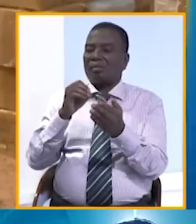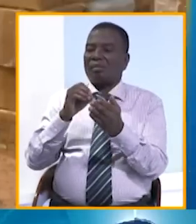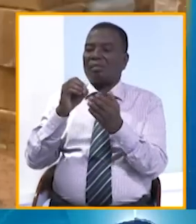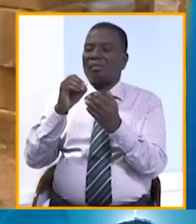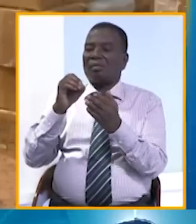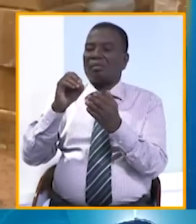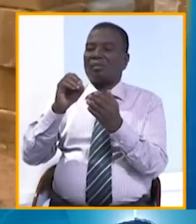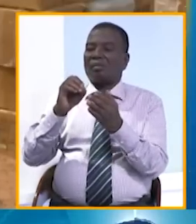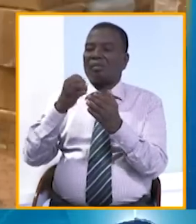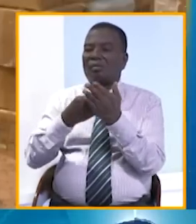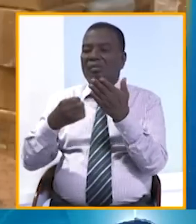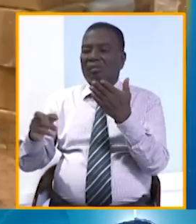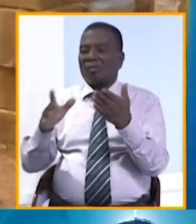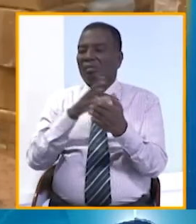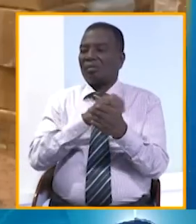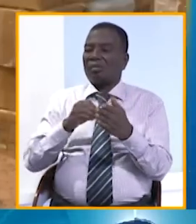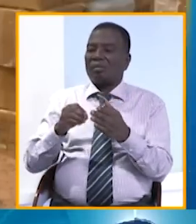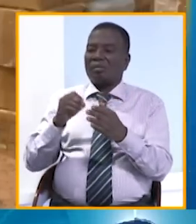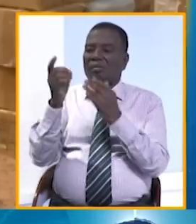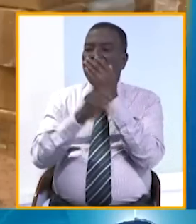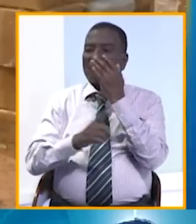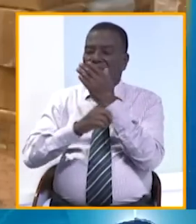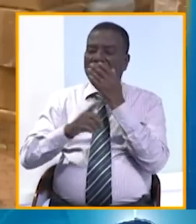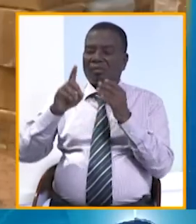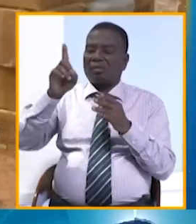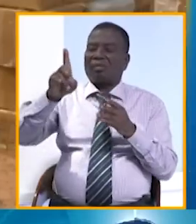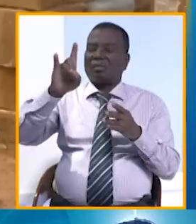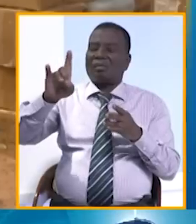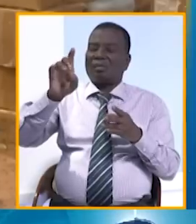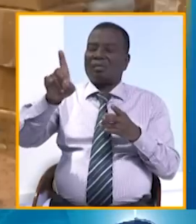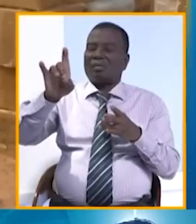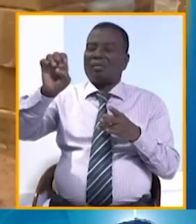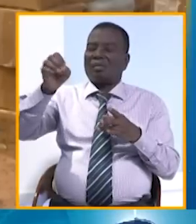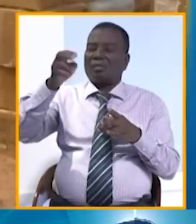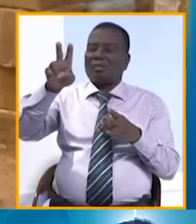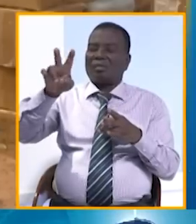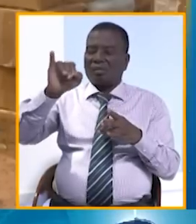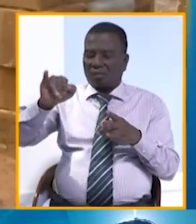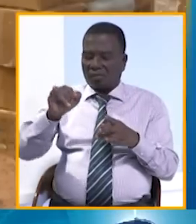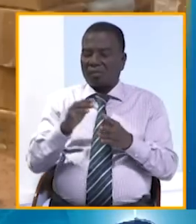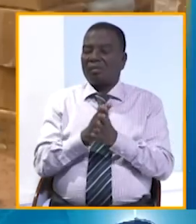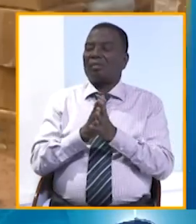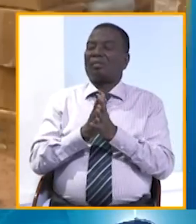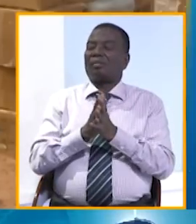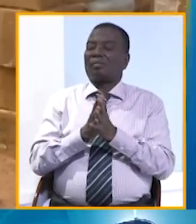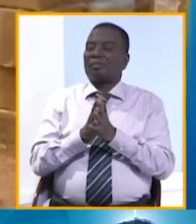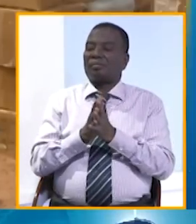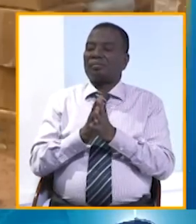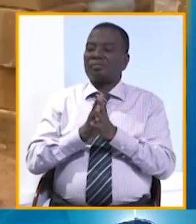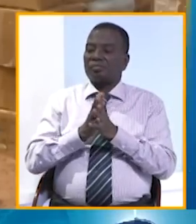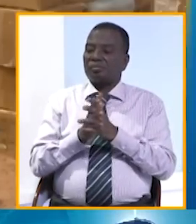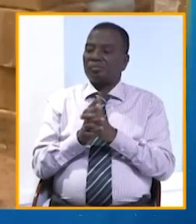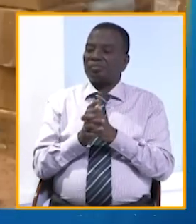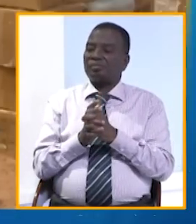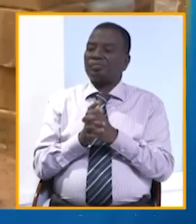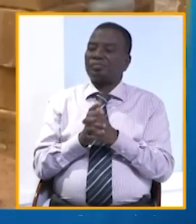Tiendiécro, Molonoublé et Raviard, dans le département de Didievie, à cérémonie coparrainée par les ministres de l'Économie et de l'Éducation nationale. Léon